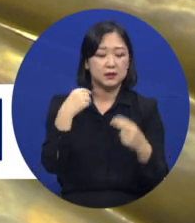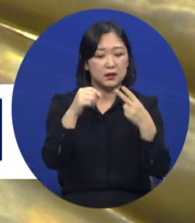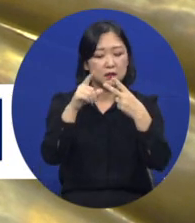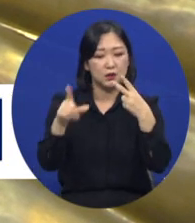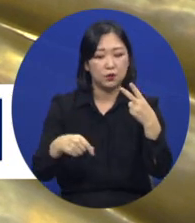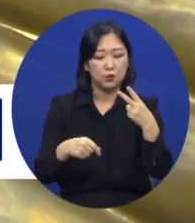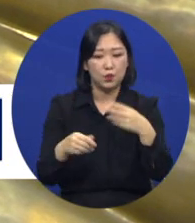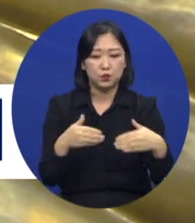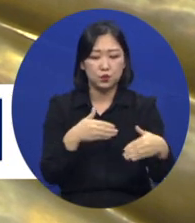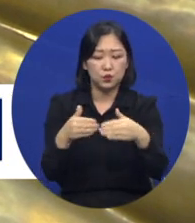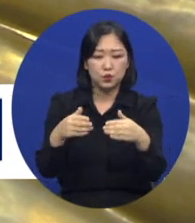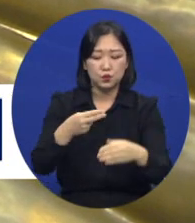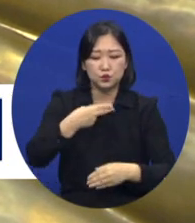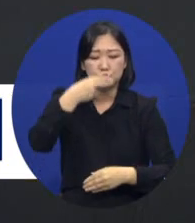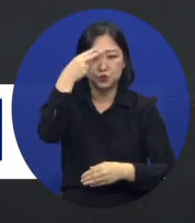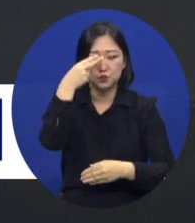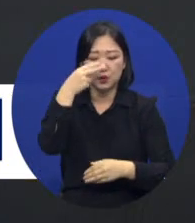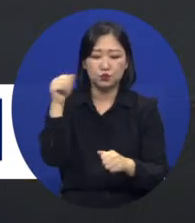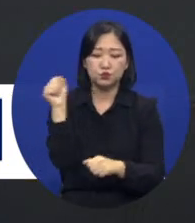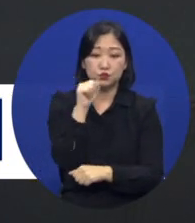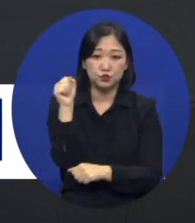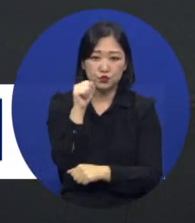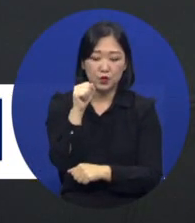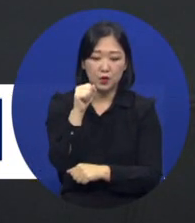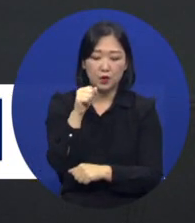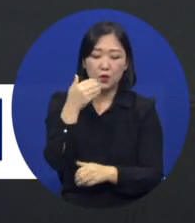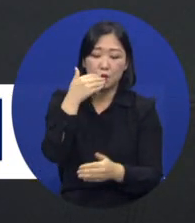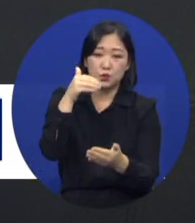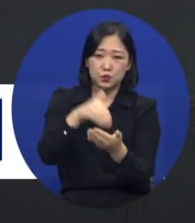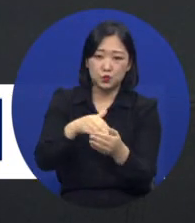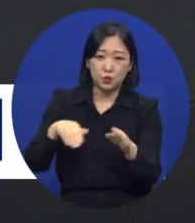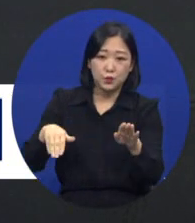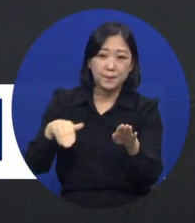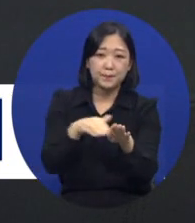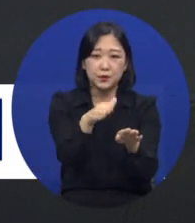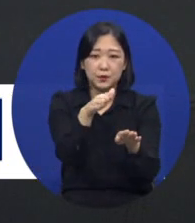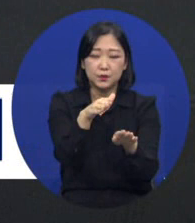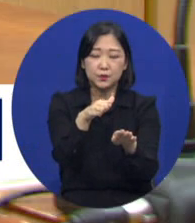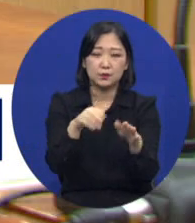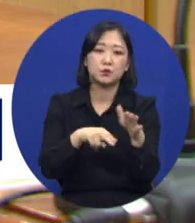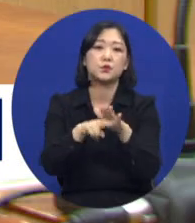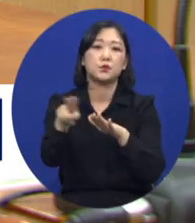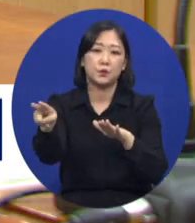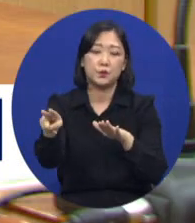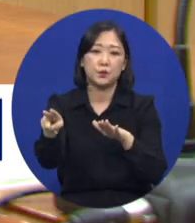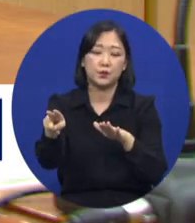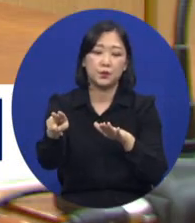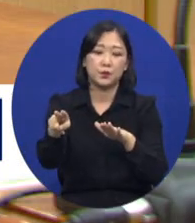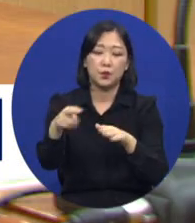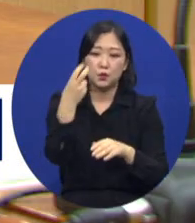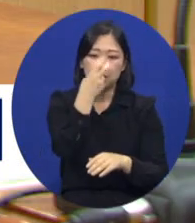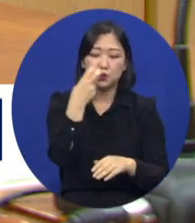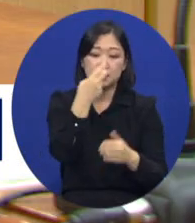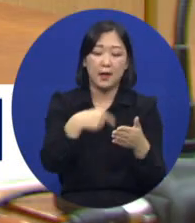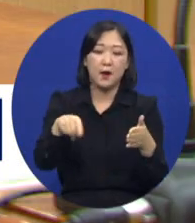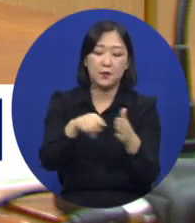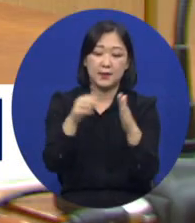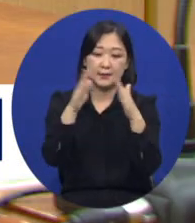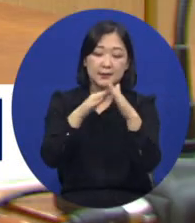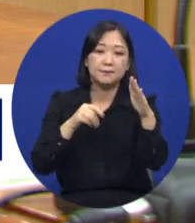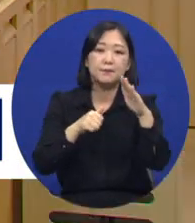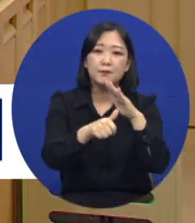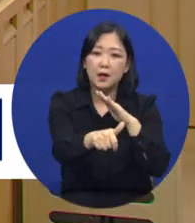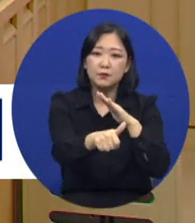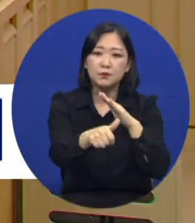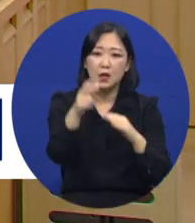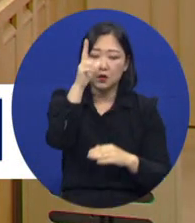제주 시내 한 도로에서 술을 마시고 운전을 하다 도로 경계석을 들이받은 뒤 달아나 사고 조사를 위해 강 씨의 자택을